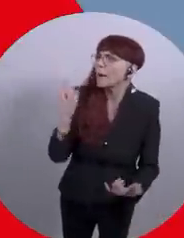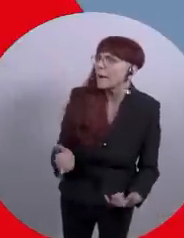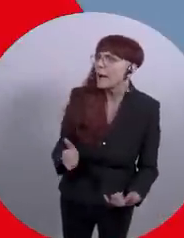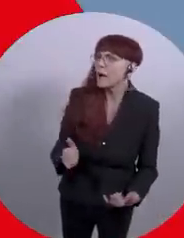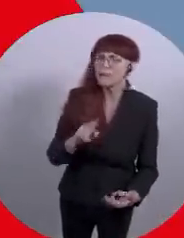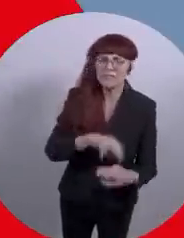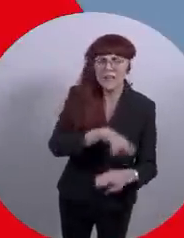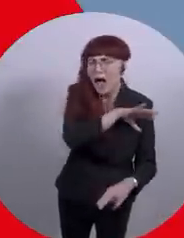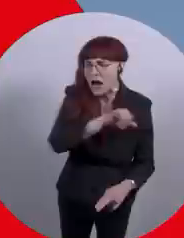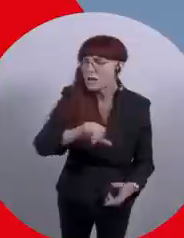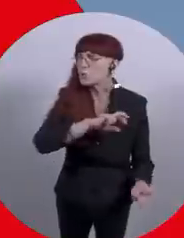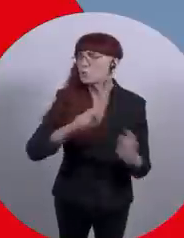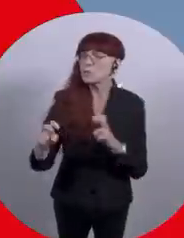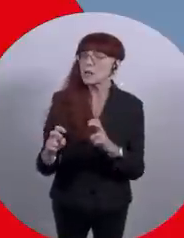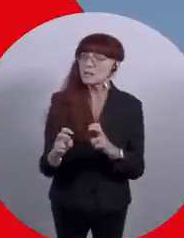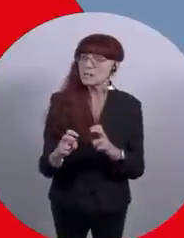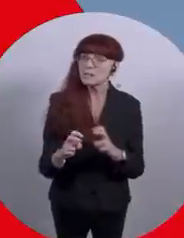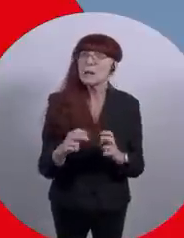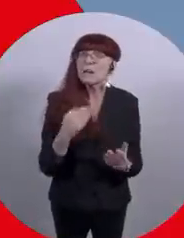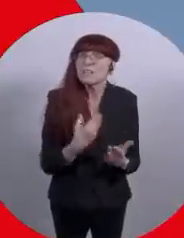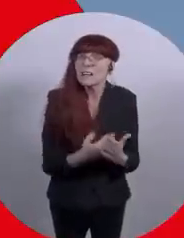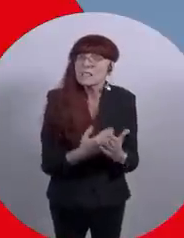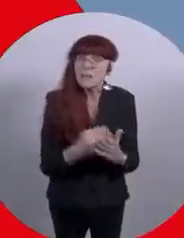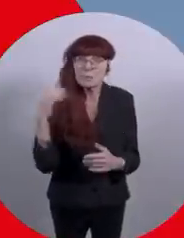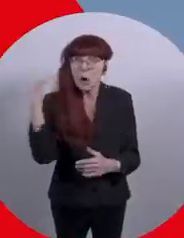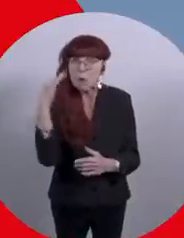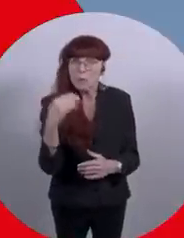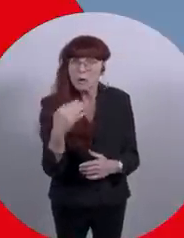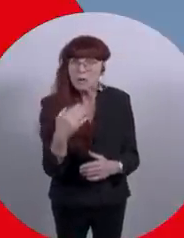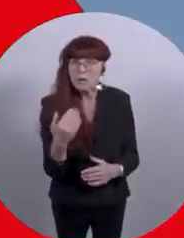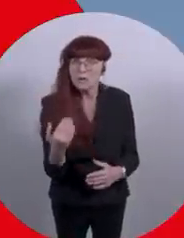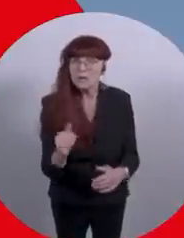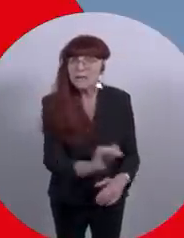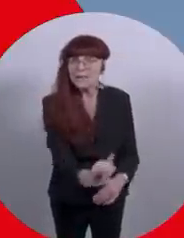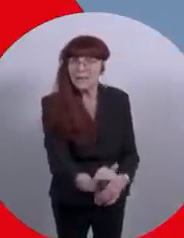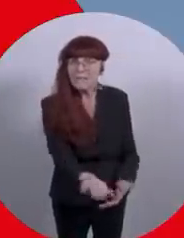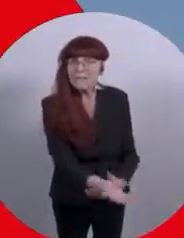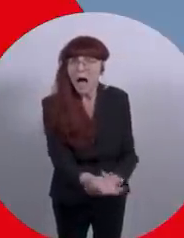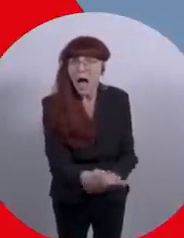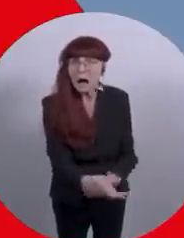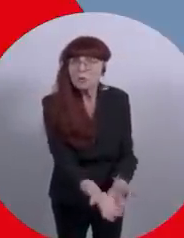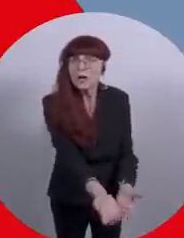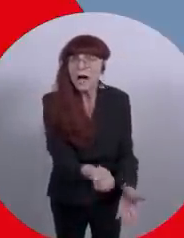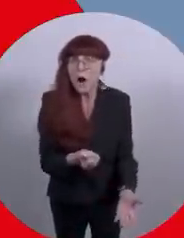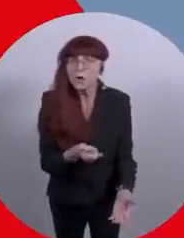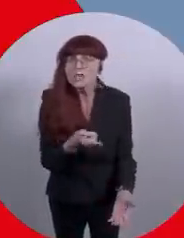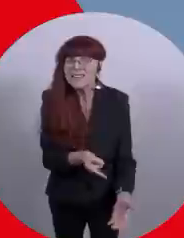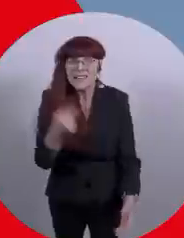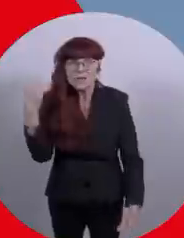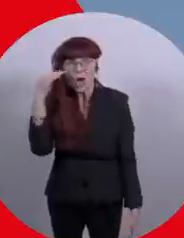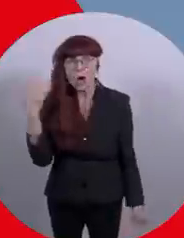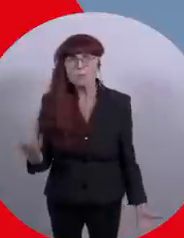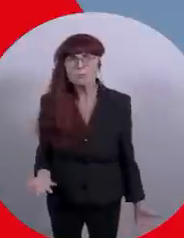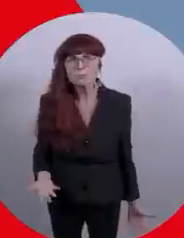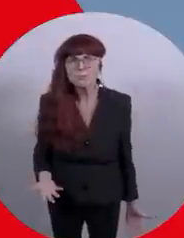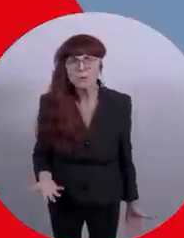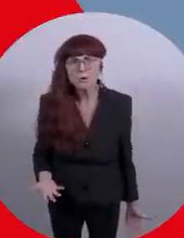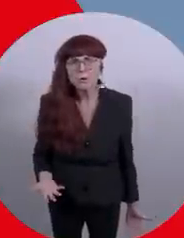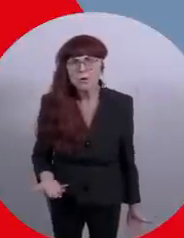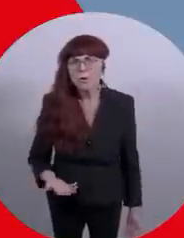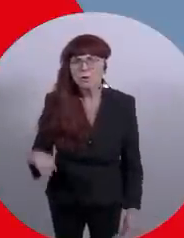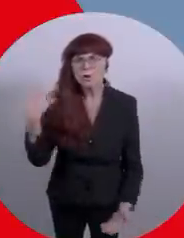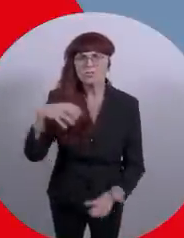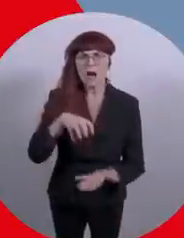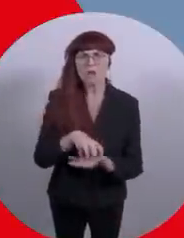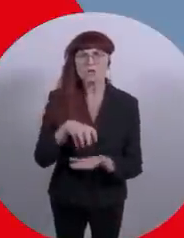das alles umsetzen wollen besonders so Träume wenn man Kinder aus der Träume wenn man Kinder wie man sieht in der Stadt gemacht